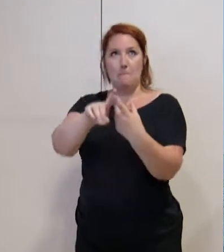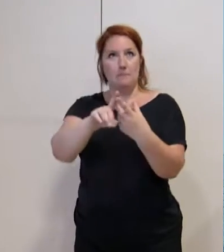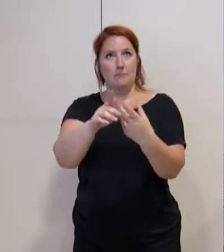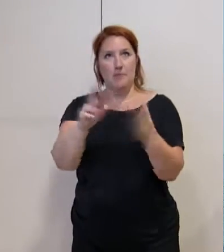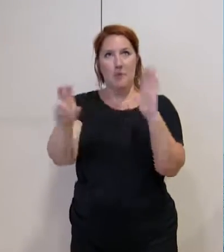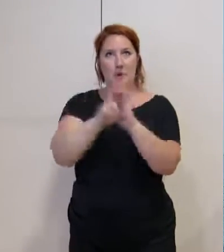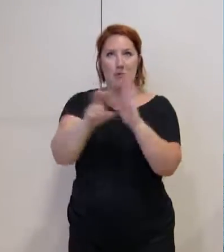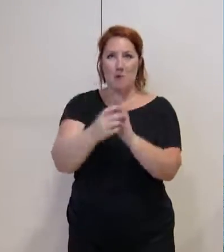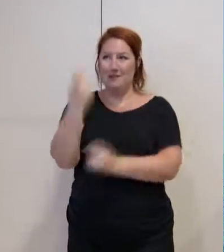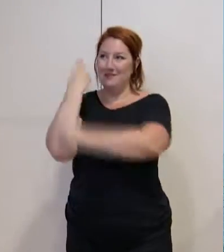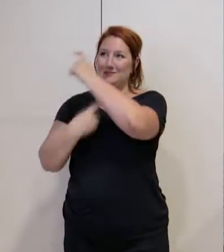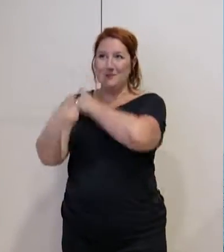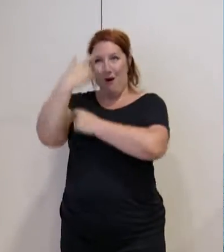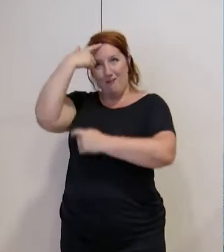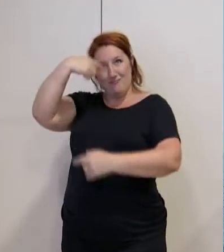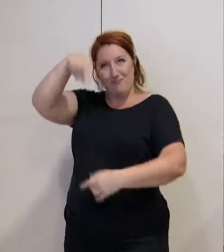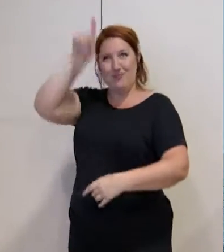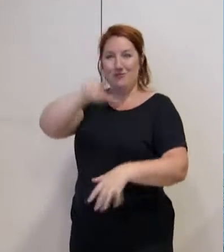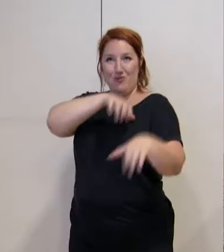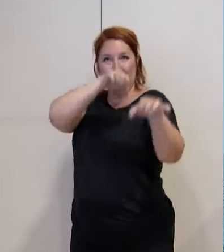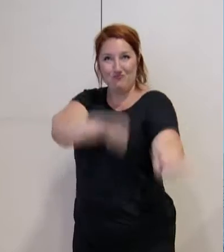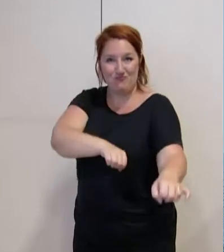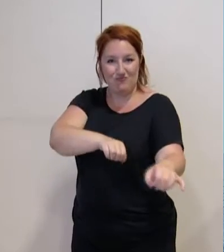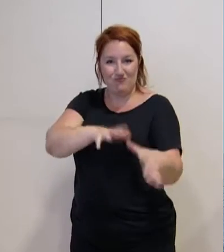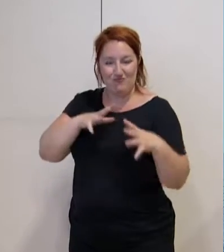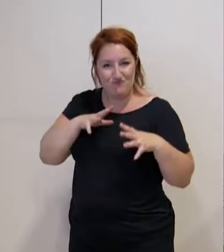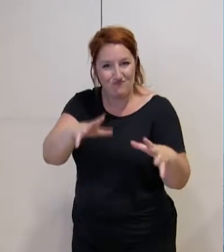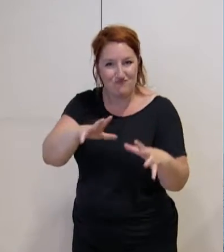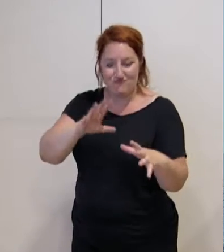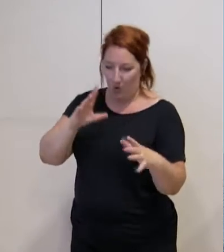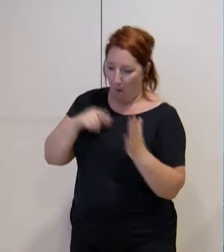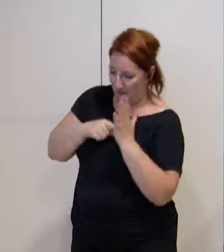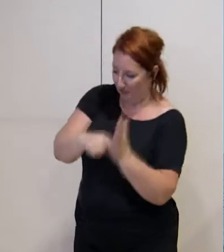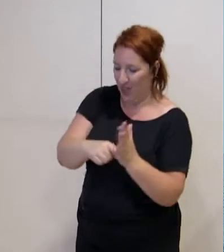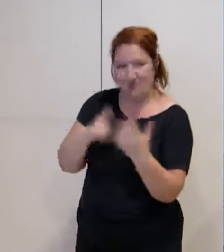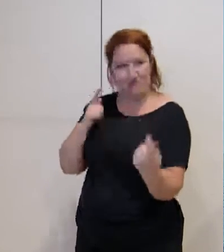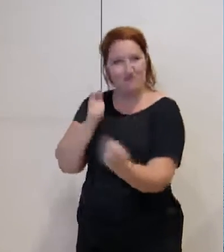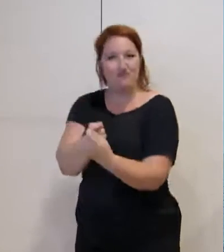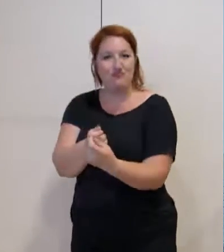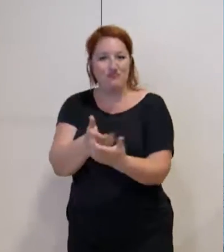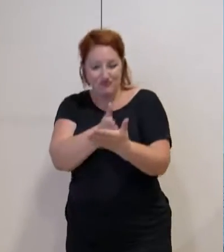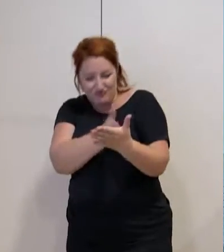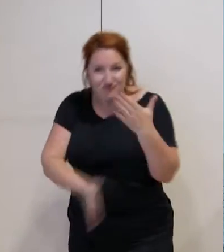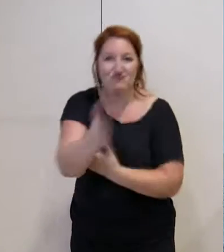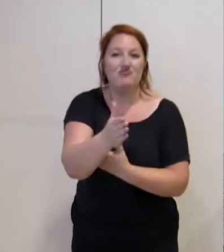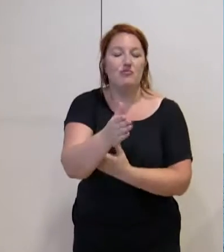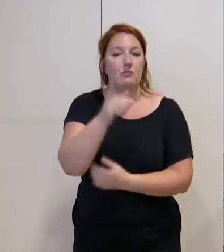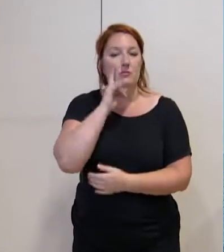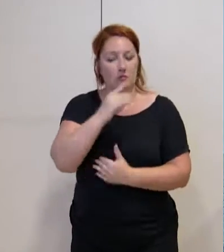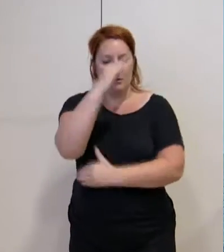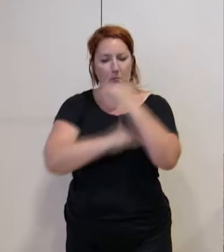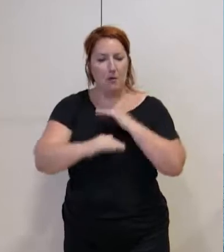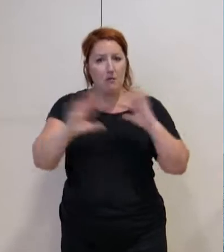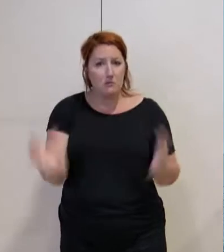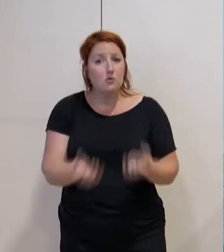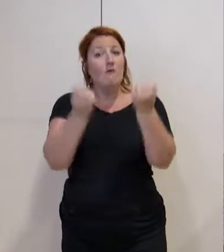Grenoble, l'esprit de résistance et du dépassement de soi. Parce que ce plan dit de sauvegarde est indigne des